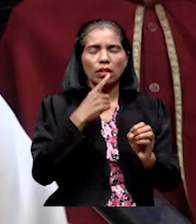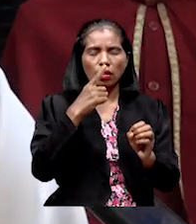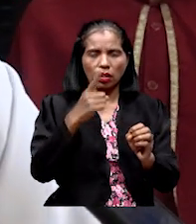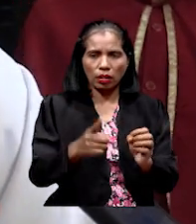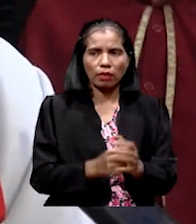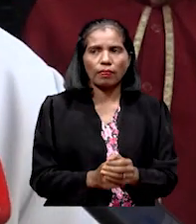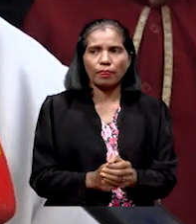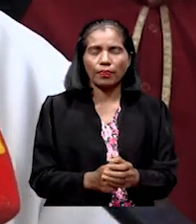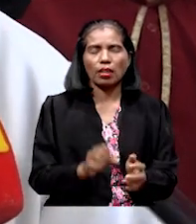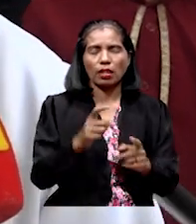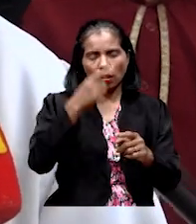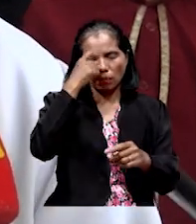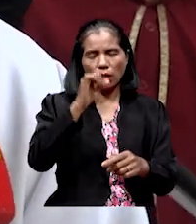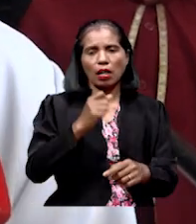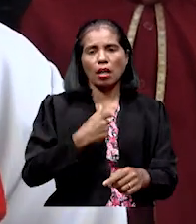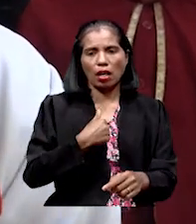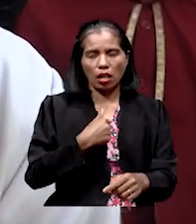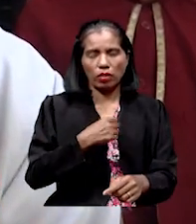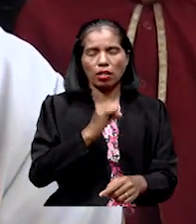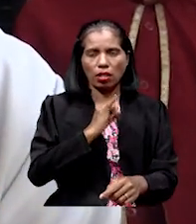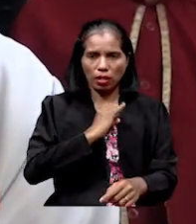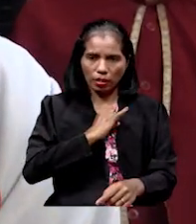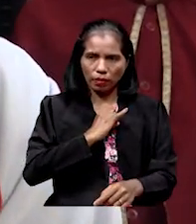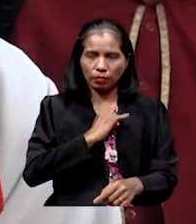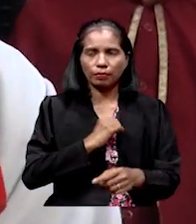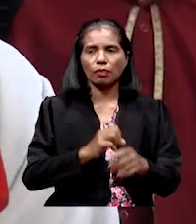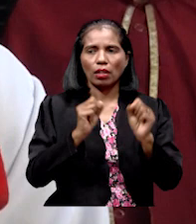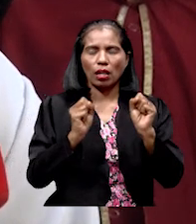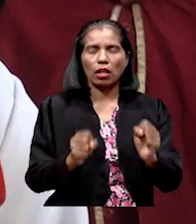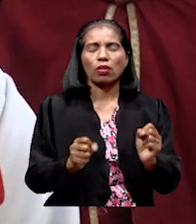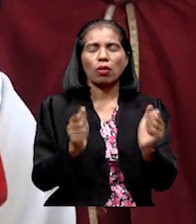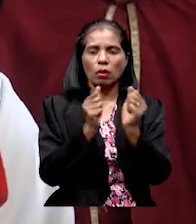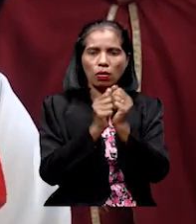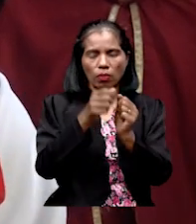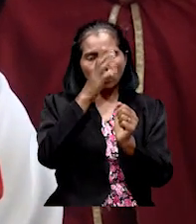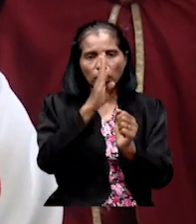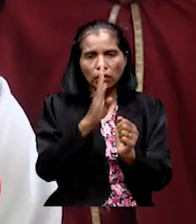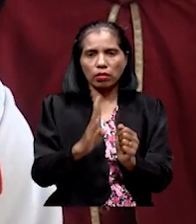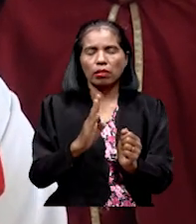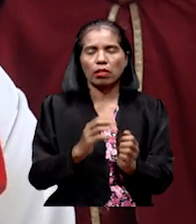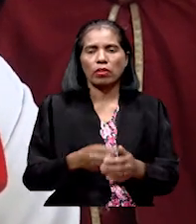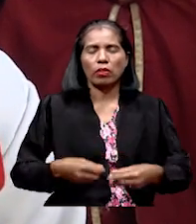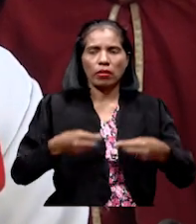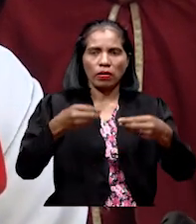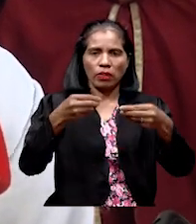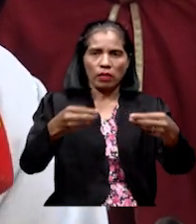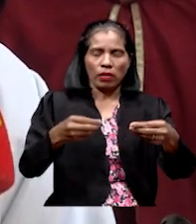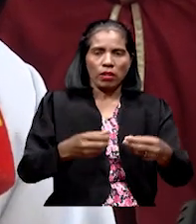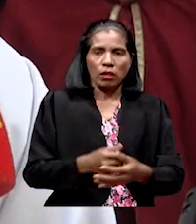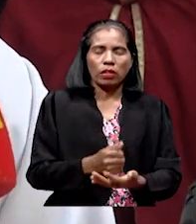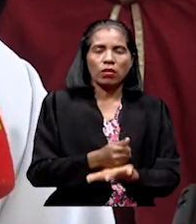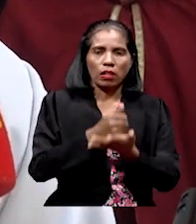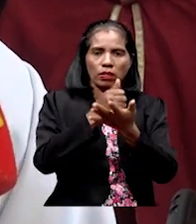buat na hal tambah ni an e buat tema oferecemos atu homaro ida oferece sacrifício ida ba i maroma ka sebele ho